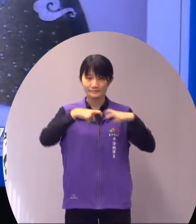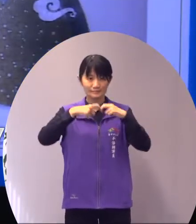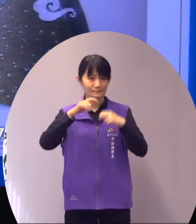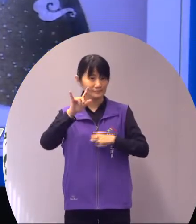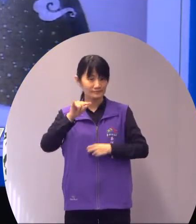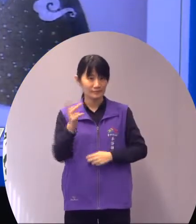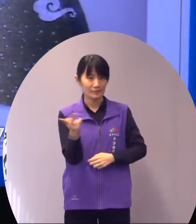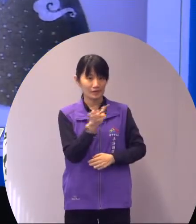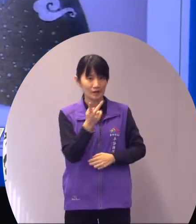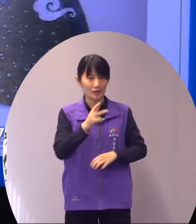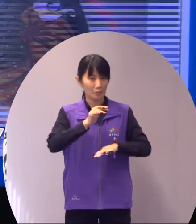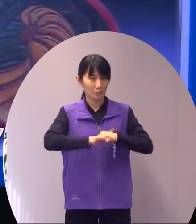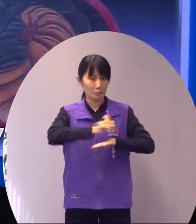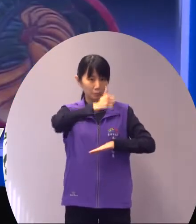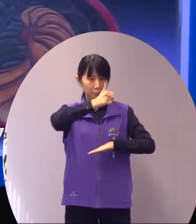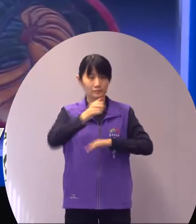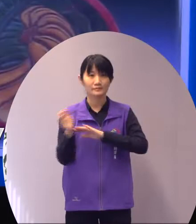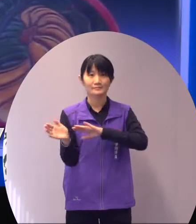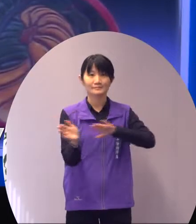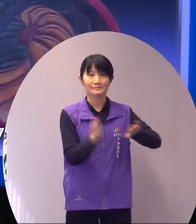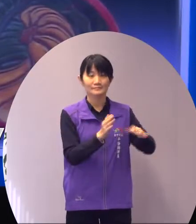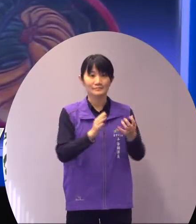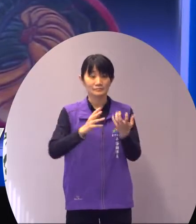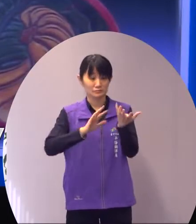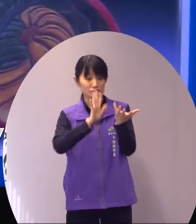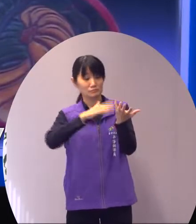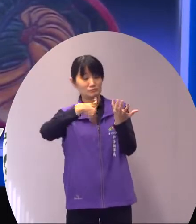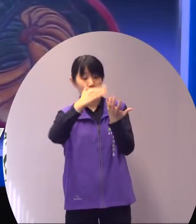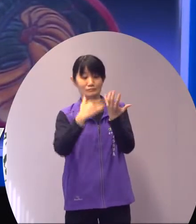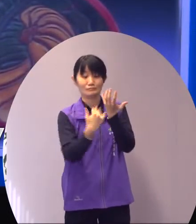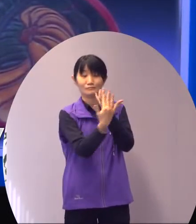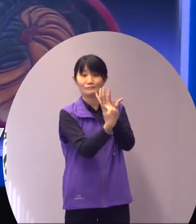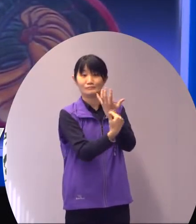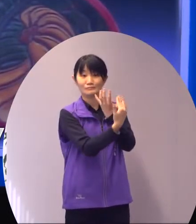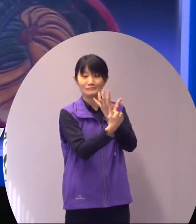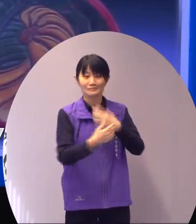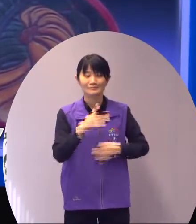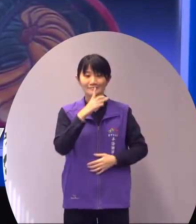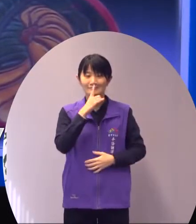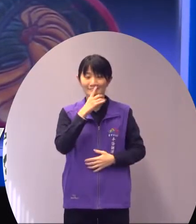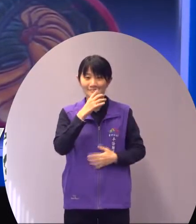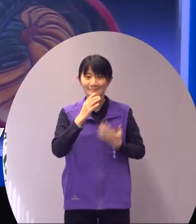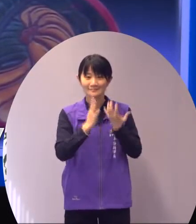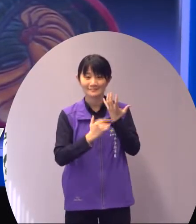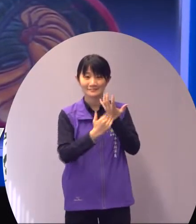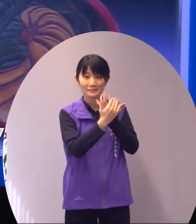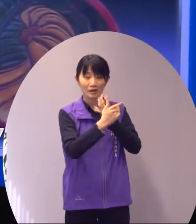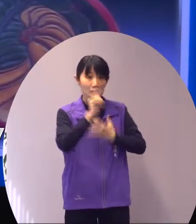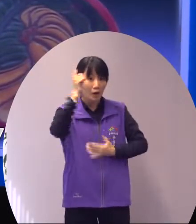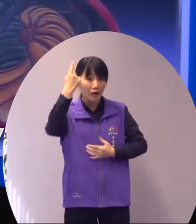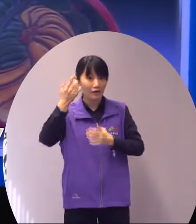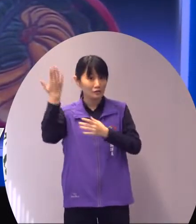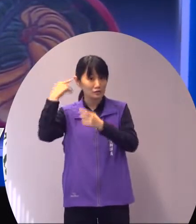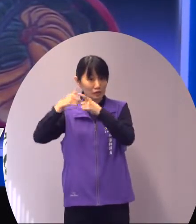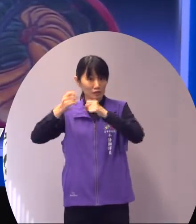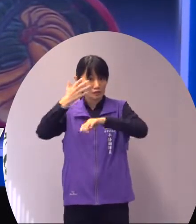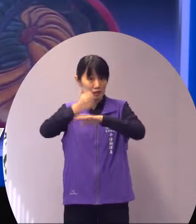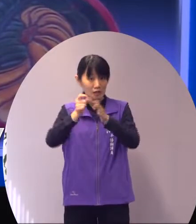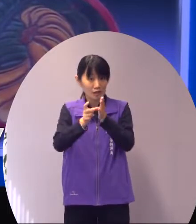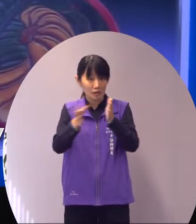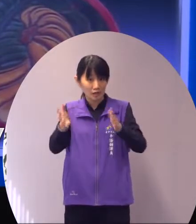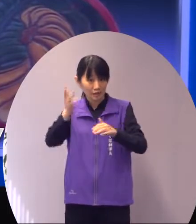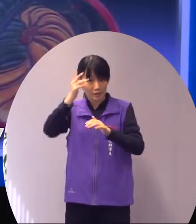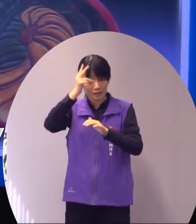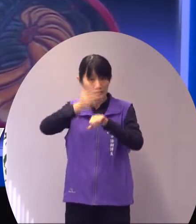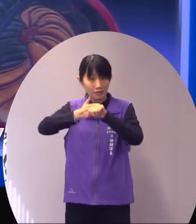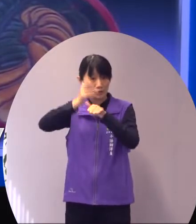龙艺师两位。那接下来是漆工艺，那台中的漆艺源起于日治时期，那丰原是最